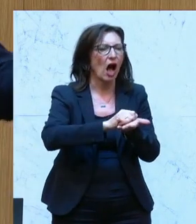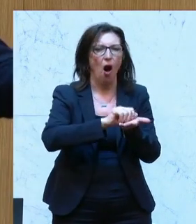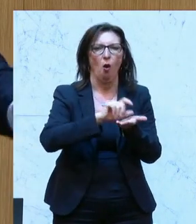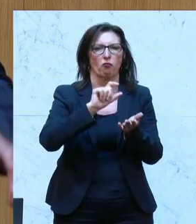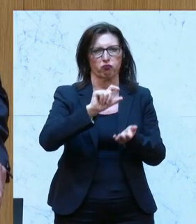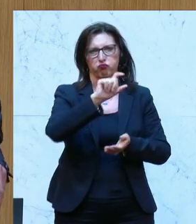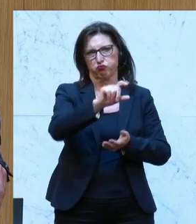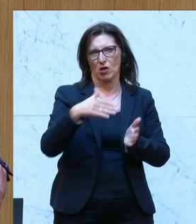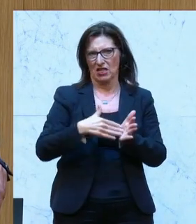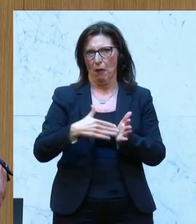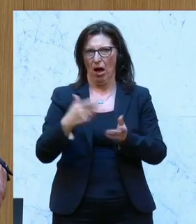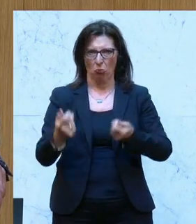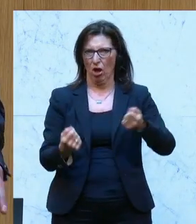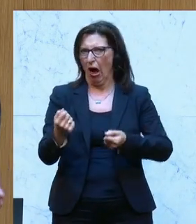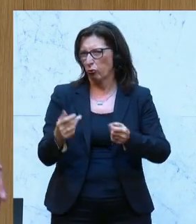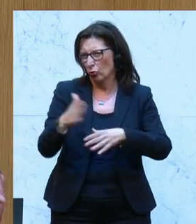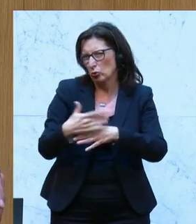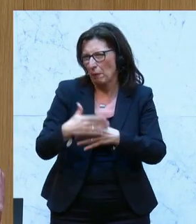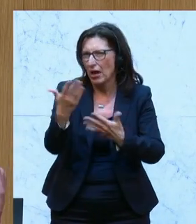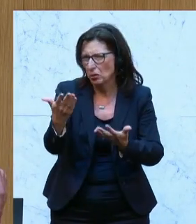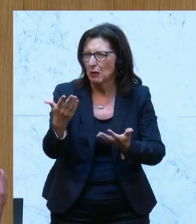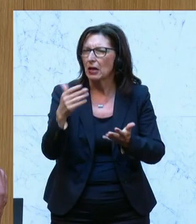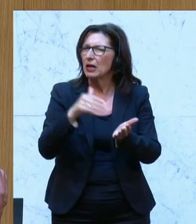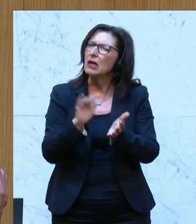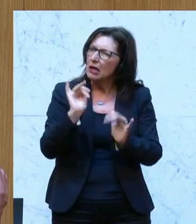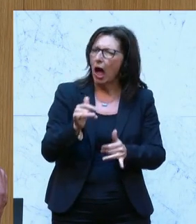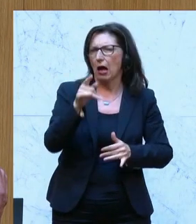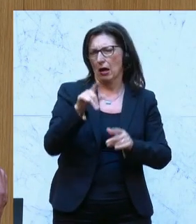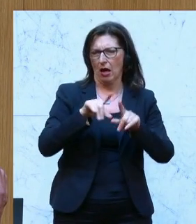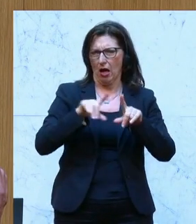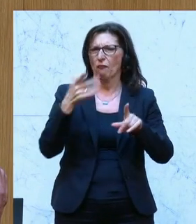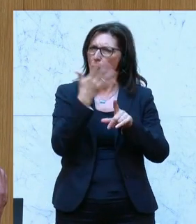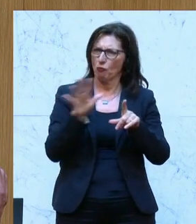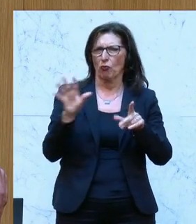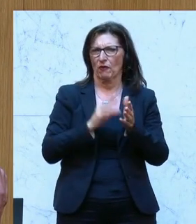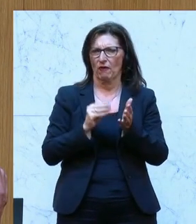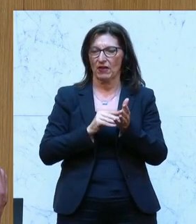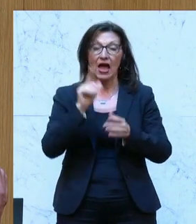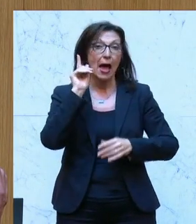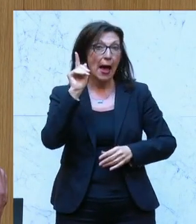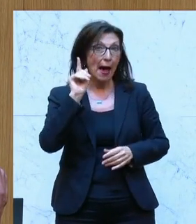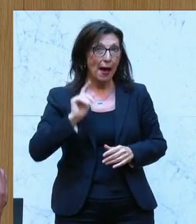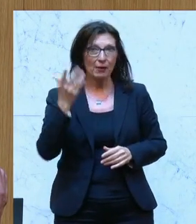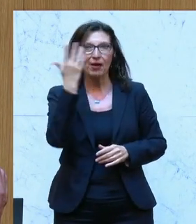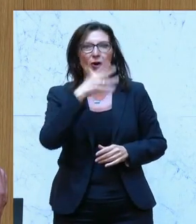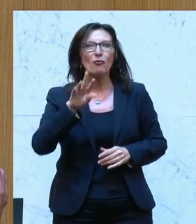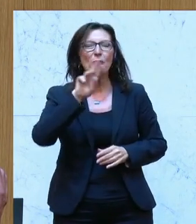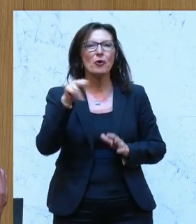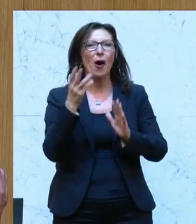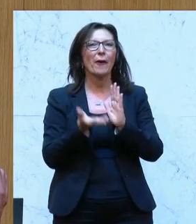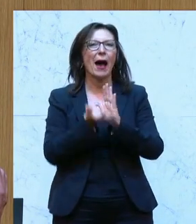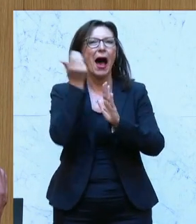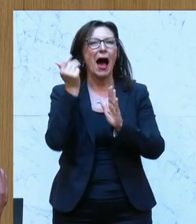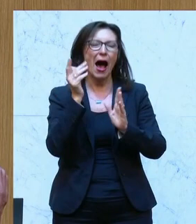Beispiel, Gebrauchtwagenkauf. Aber es ist ja deswegen schon die Abschaffung des 500-Euro-Scheins sehr,